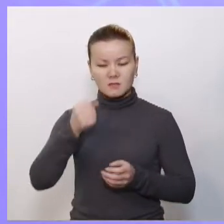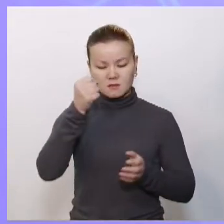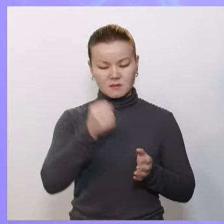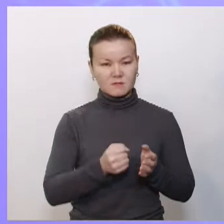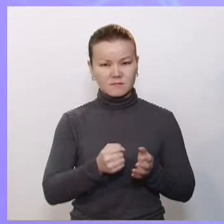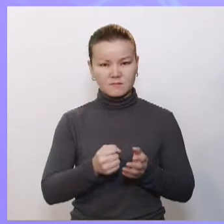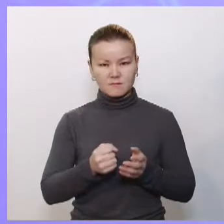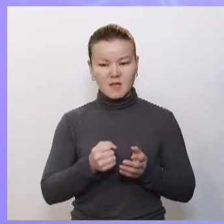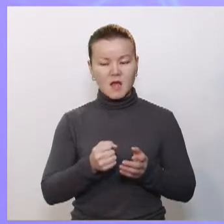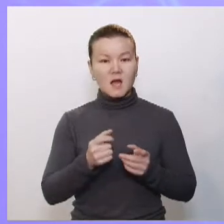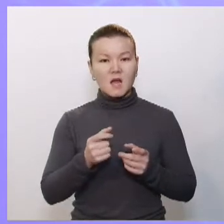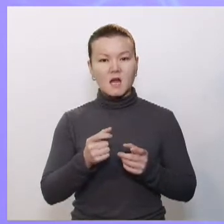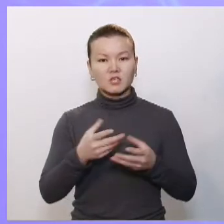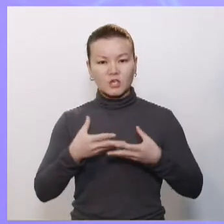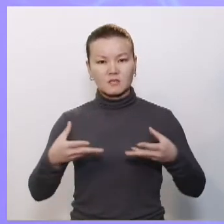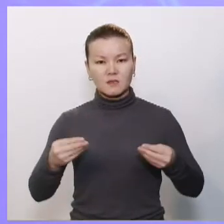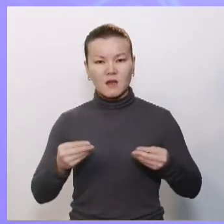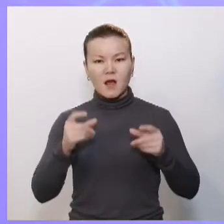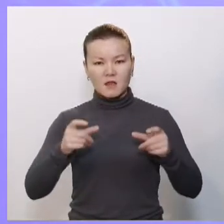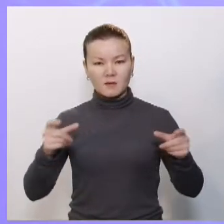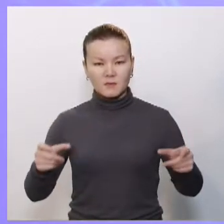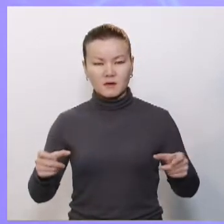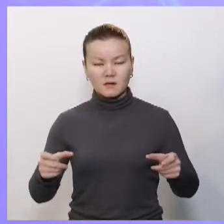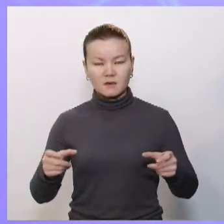Жазында адамдар бак тегишет.